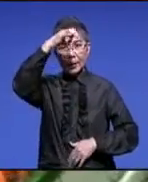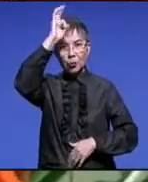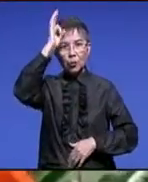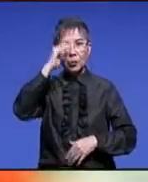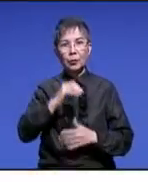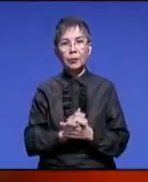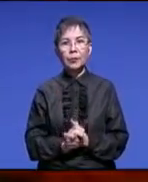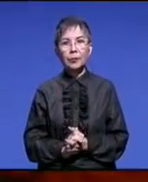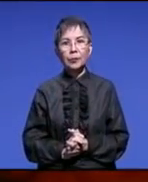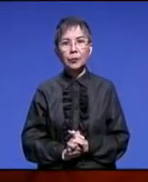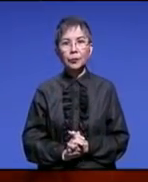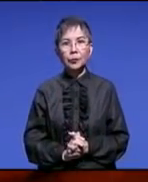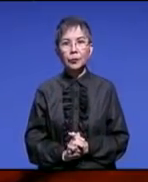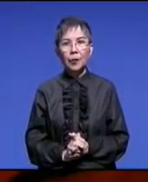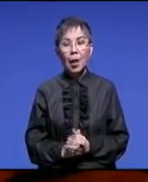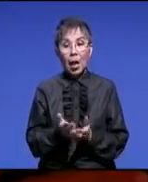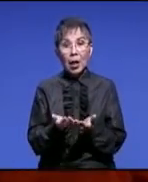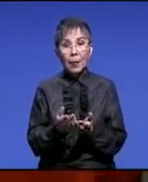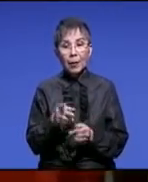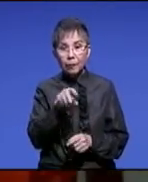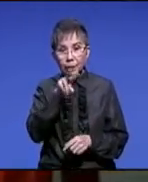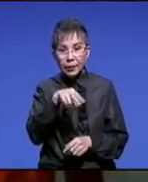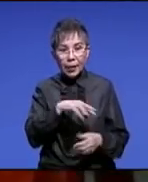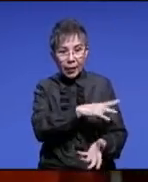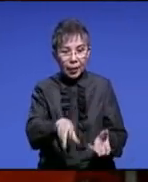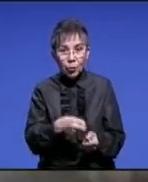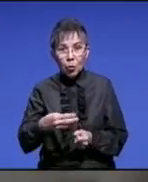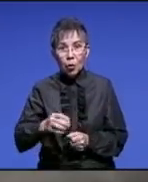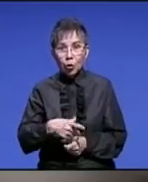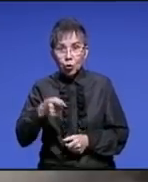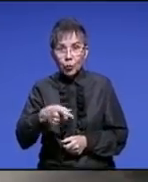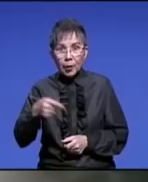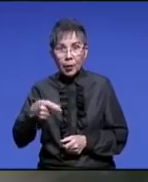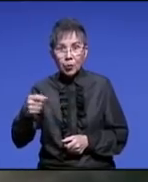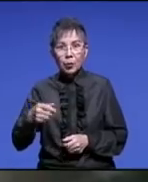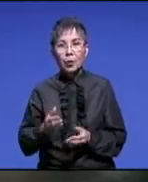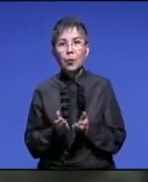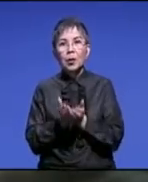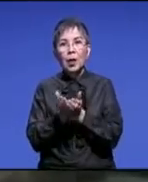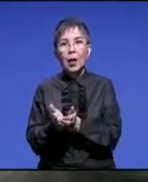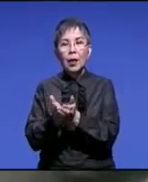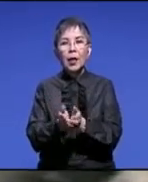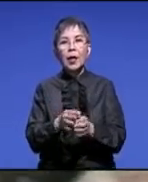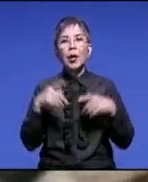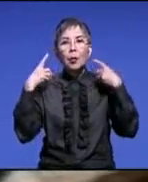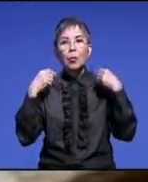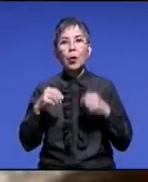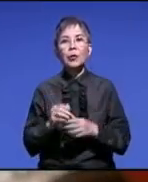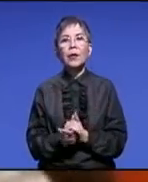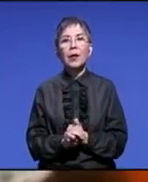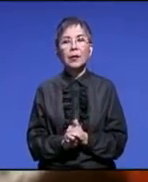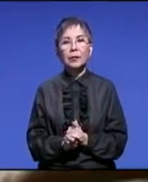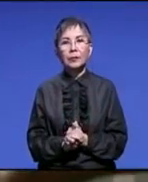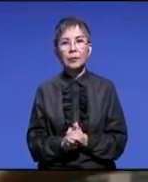Jakarta Timur. Kapal pencari cumi ini terbakar pada Senin malam kemarin saat berlayar dari Laut Jawa menuju Muara Baru,